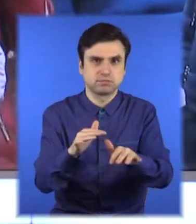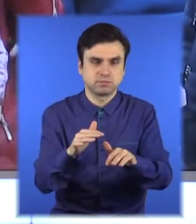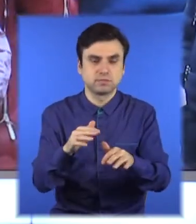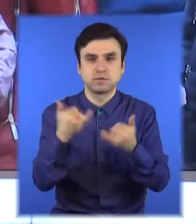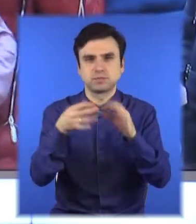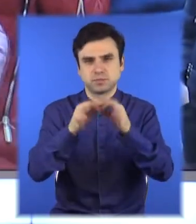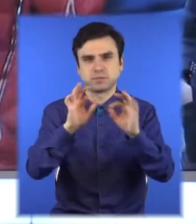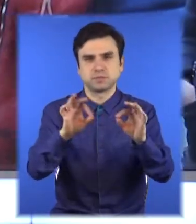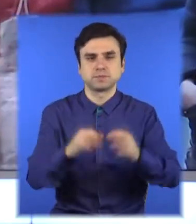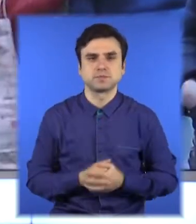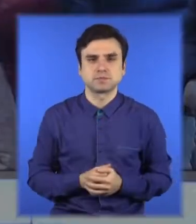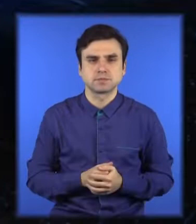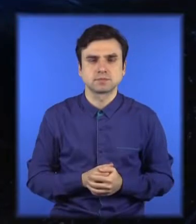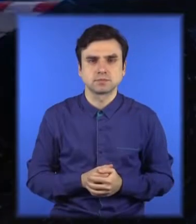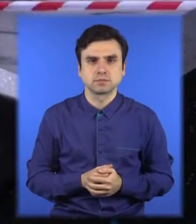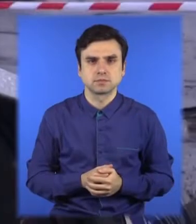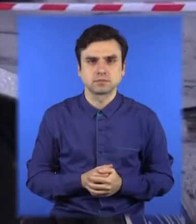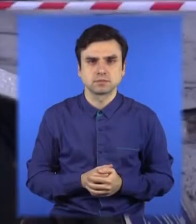сюжеті Михайла Гаркавого.